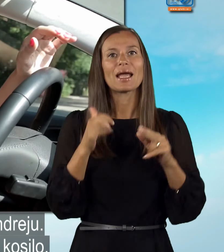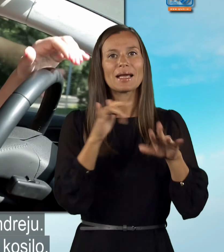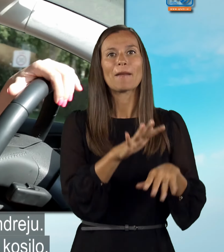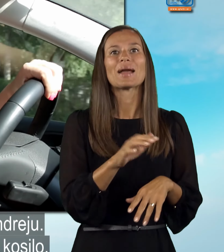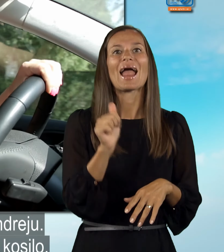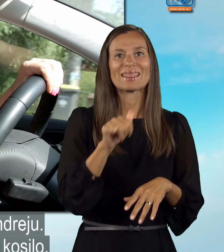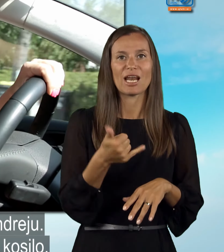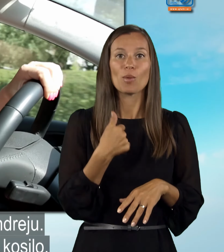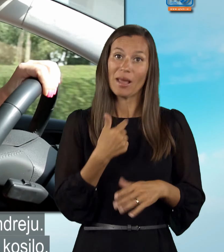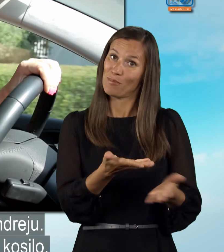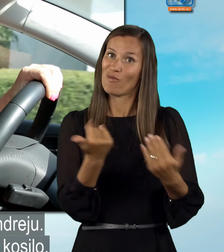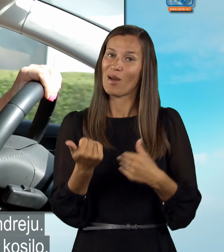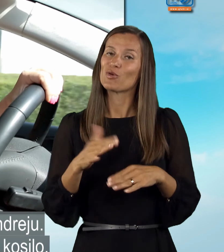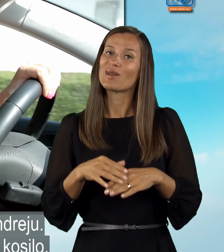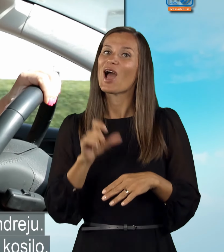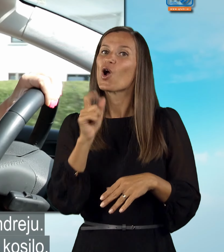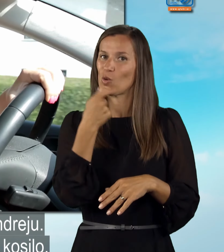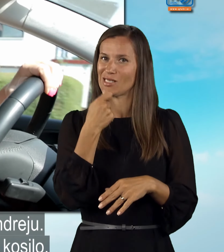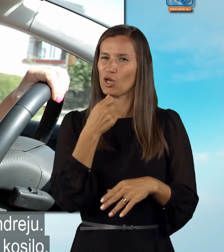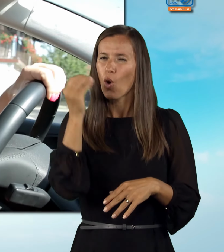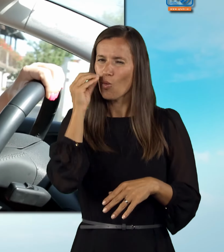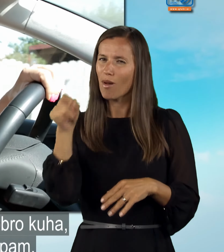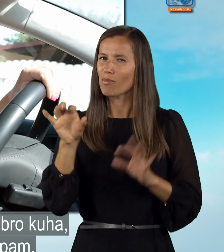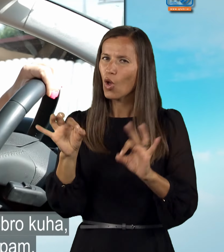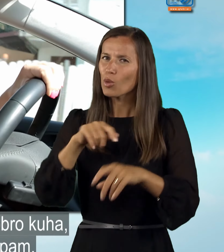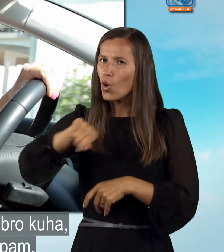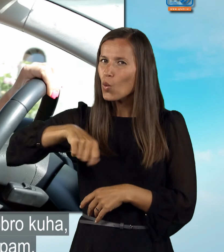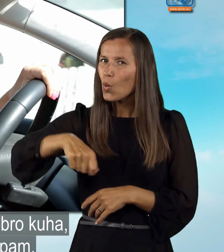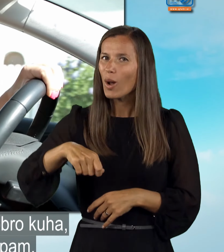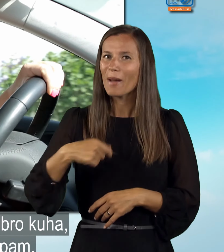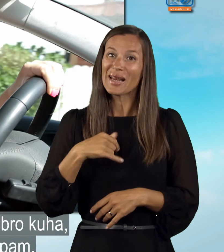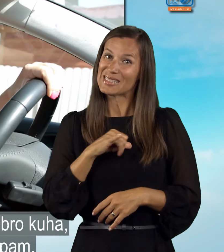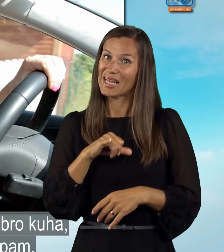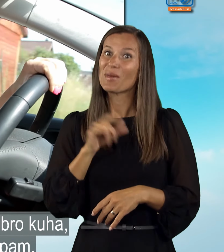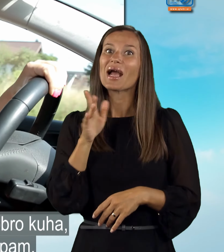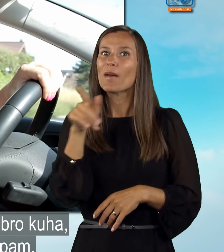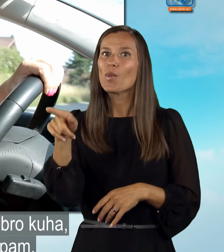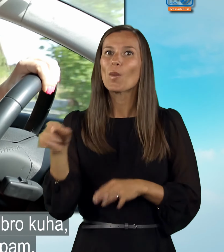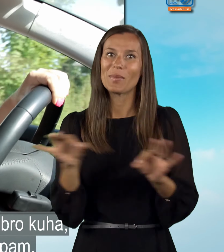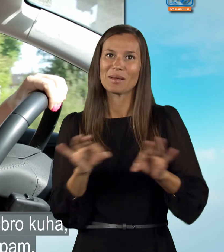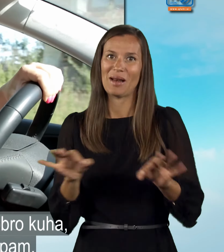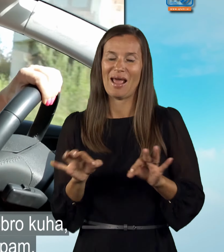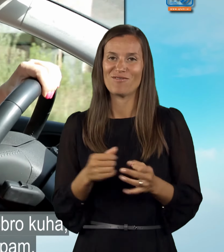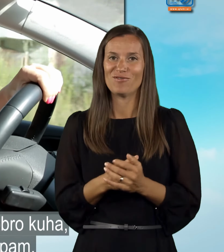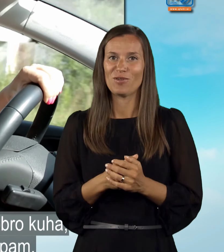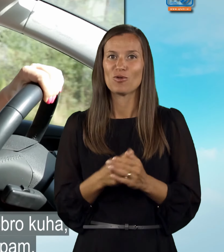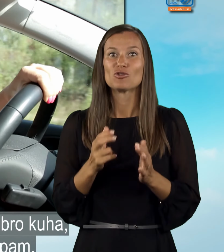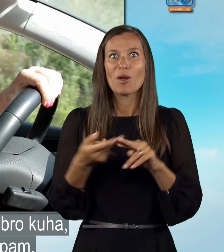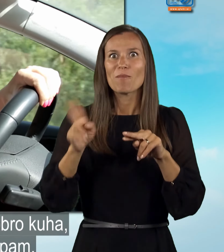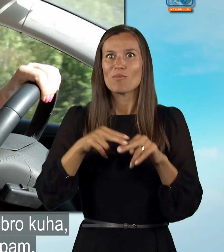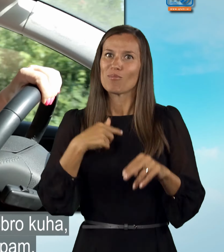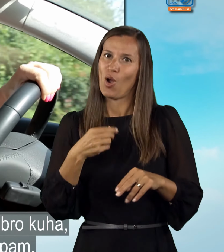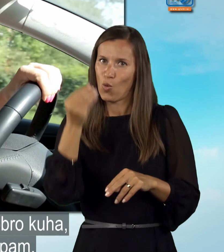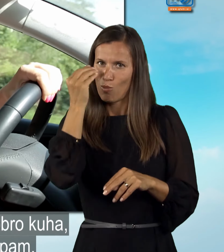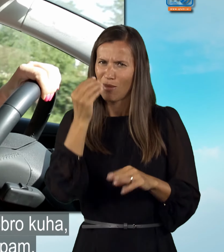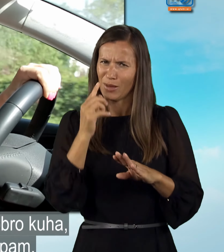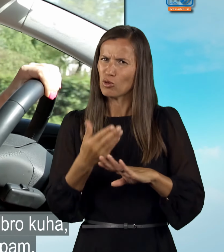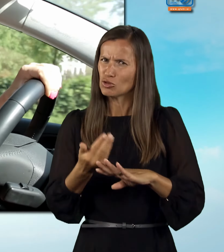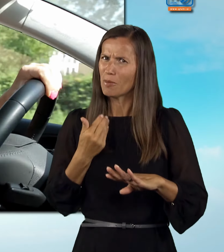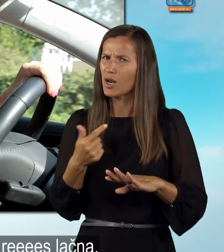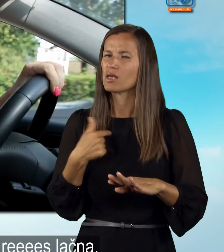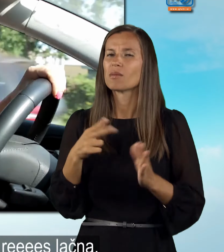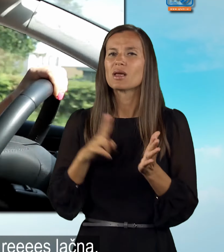Zdaj grem k Andreju, me je povabil na kosil. Upam, da model dobro kuha, me prav zanima, kaj bo pripravil. Predvsem pa upam,